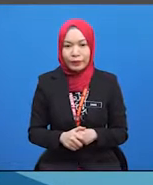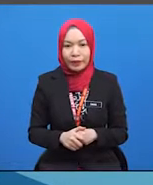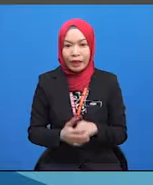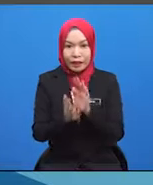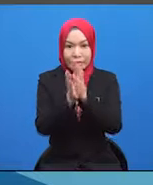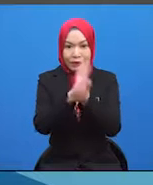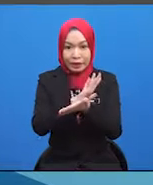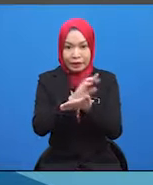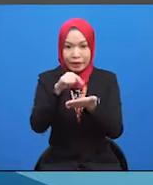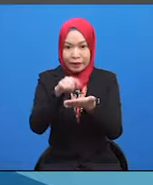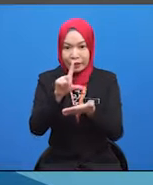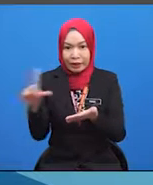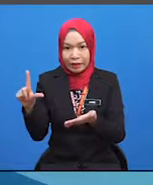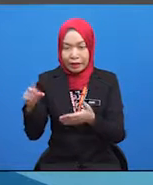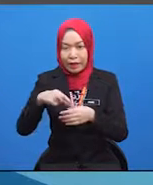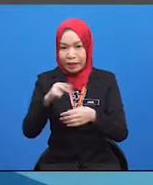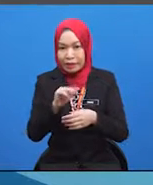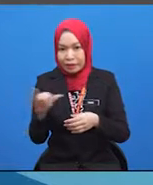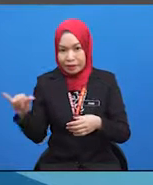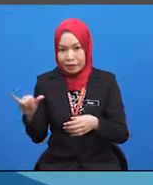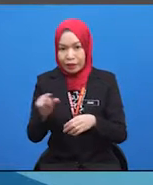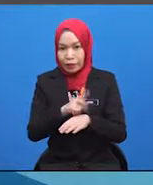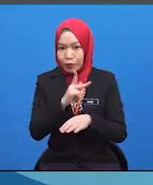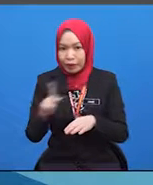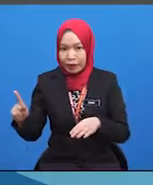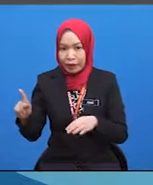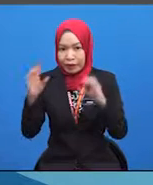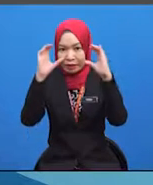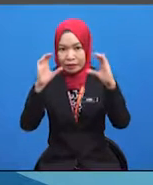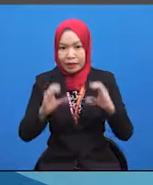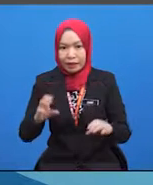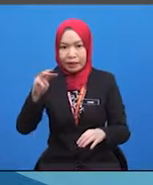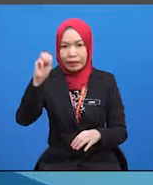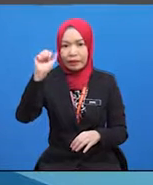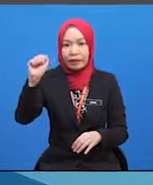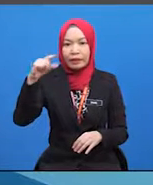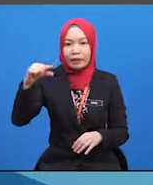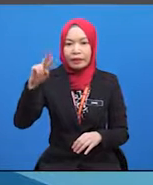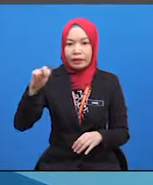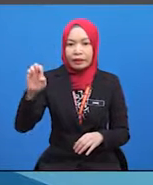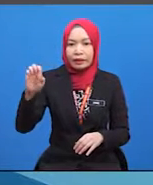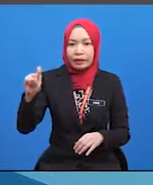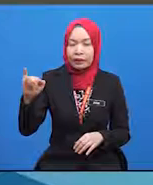Maka, inilah hasil paparan menggunakan teknik Magnetic Lasso Tool.